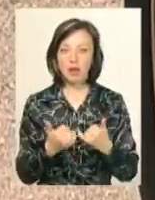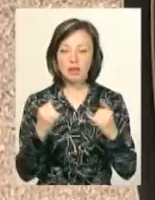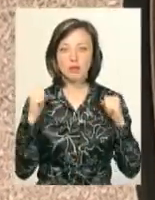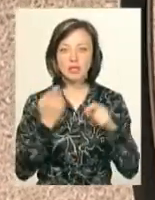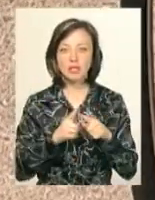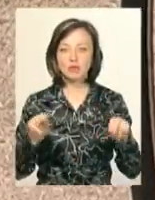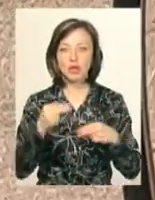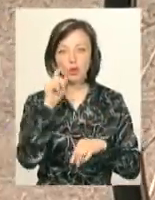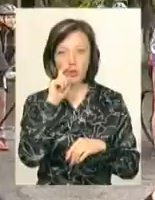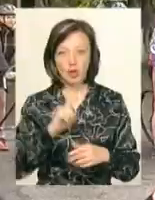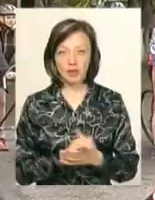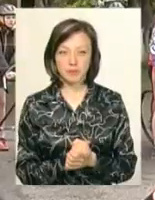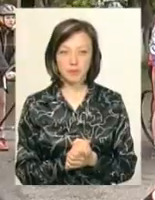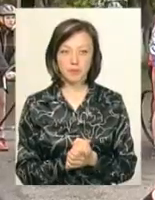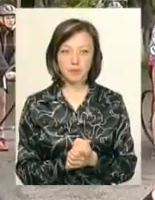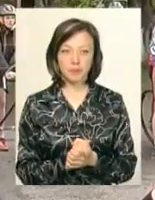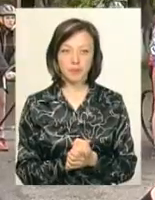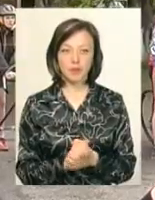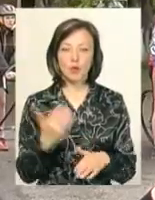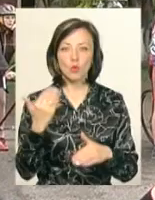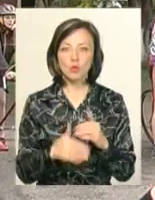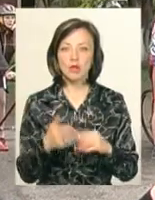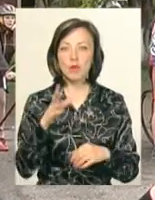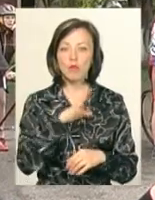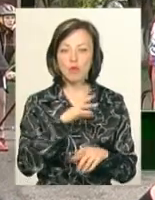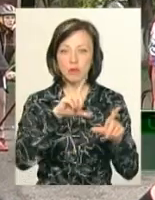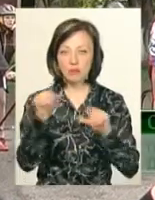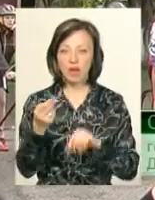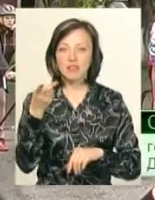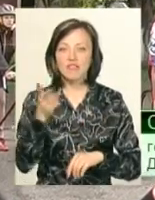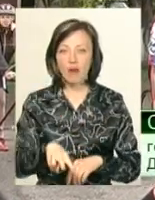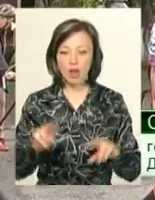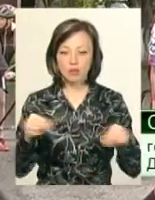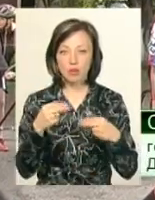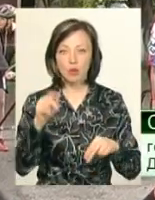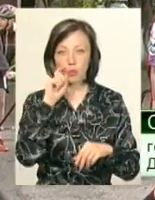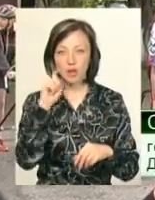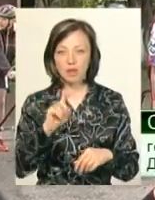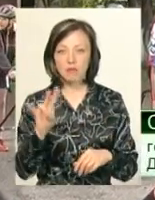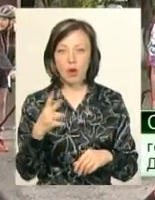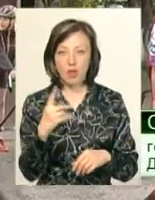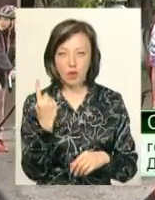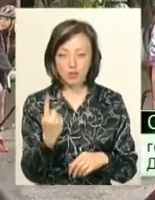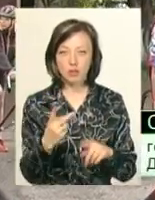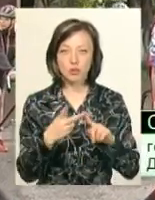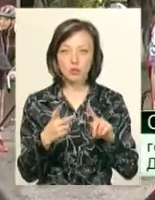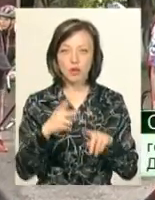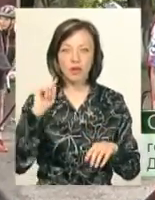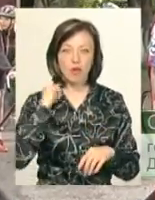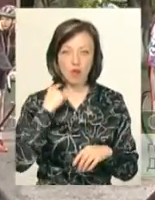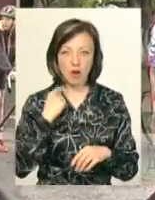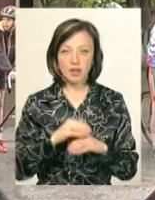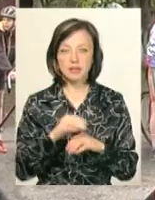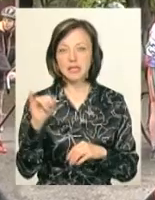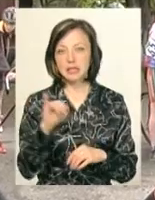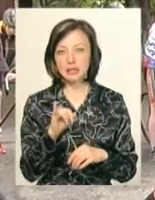спортсменів – це чемпіонати України. Проїхали вже 2 чемпіонати України в Миколаєві один і другий в Кіровограді.